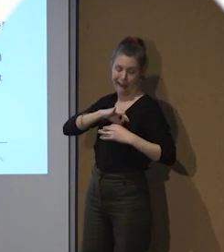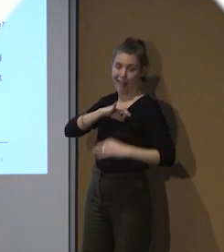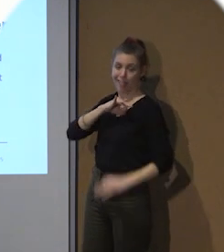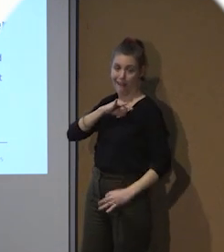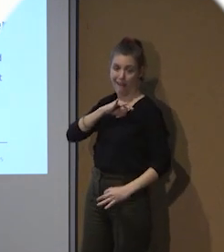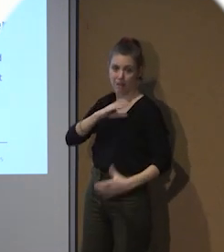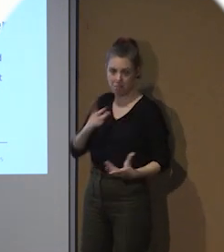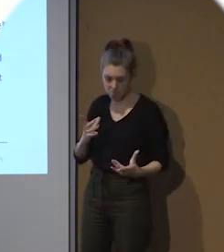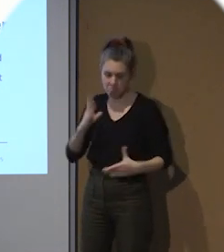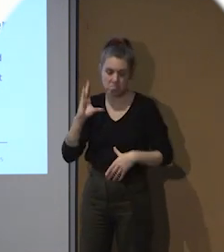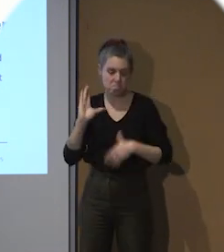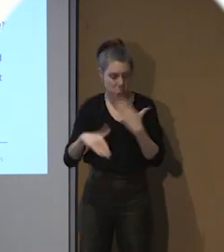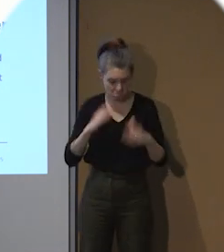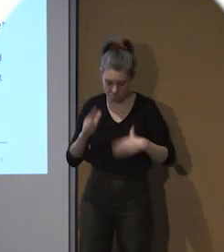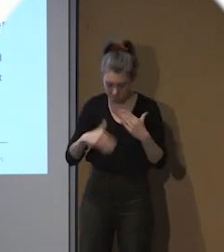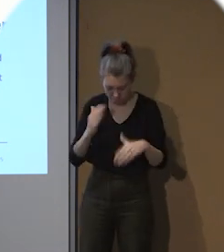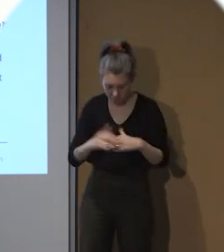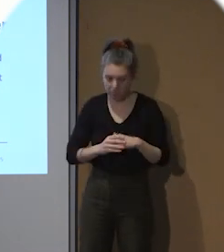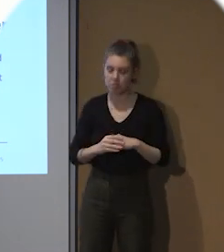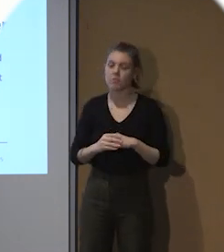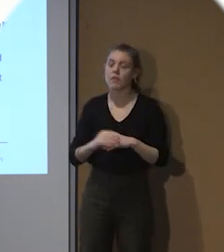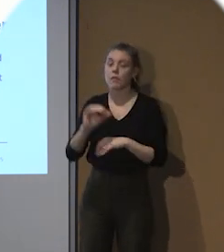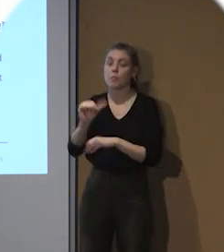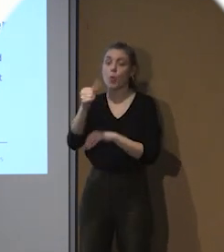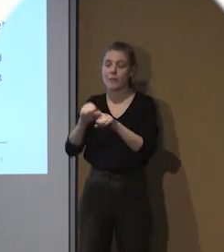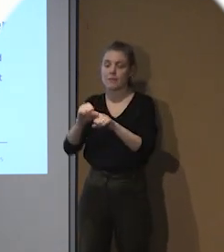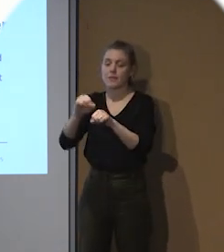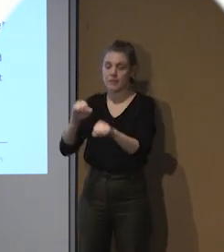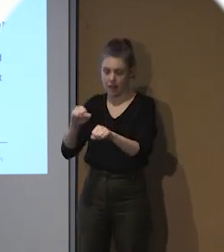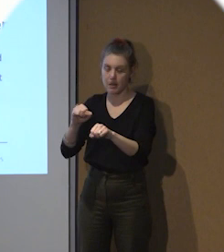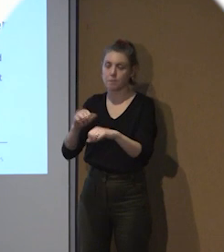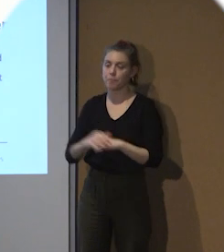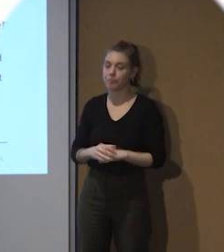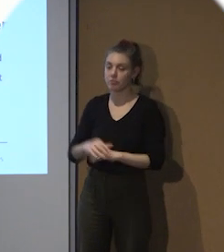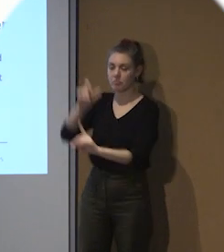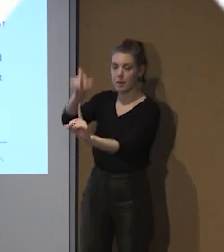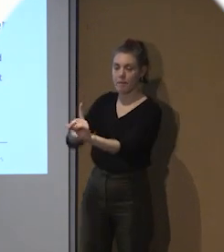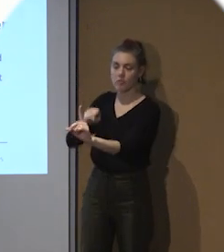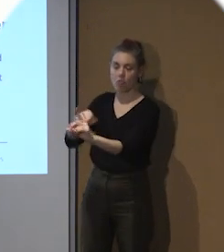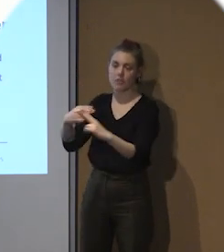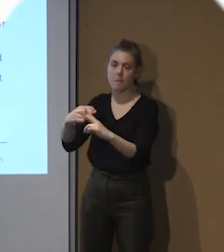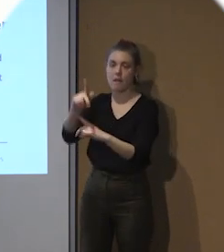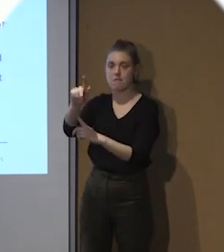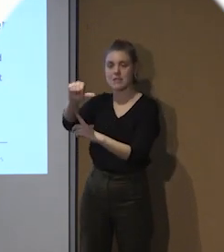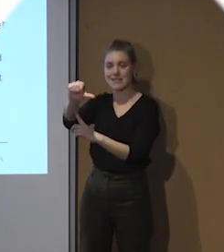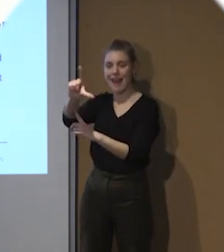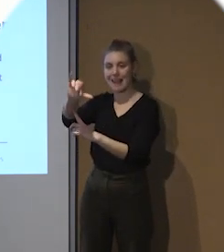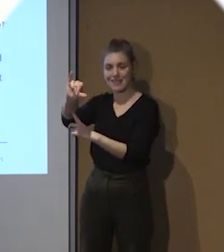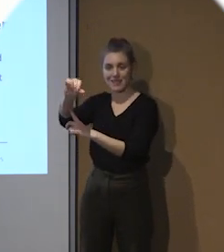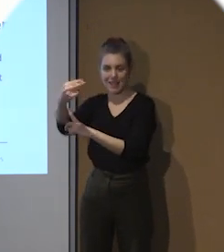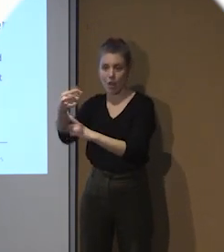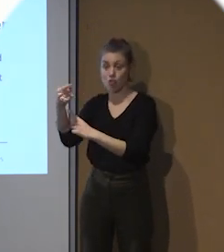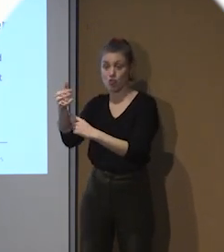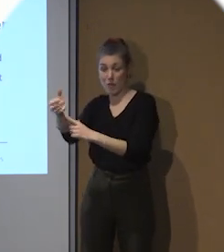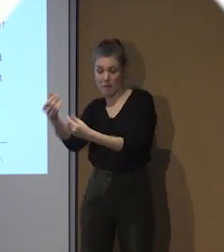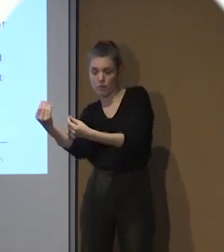On arrive au 1er siècle, Galien va prouver, lui, que les